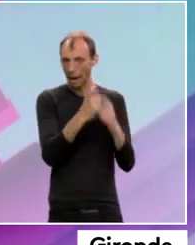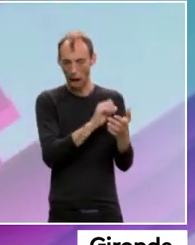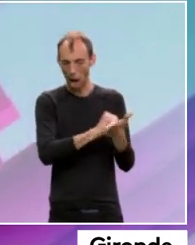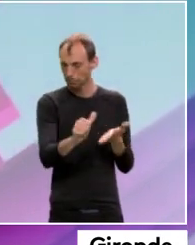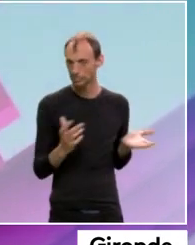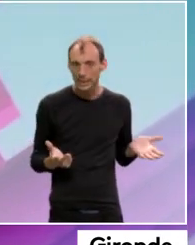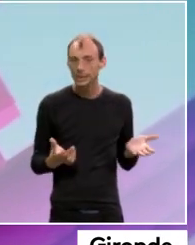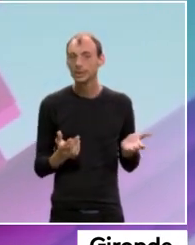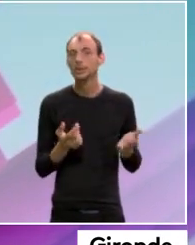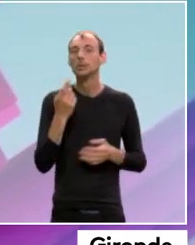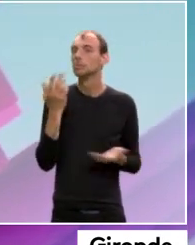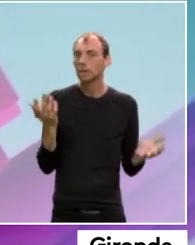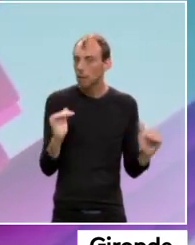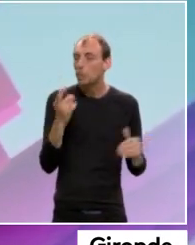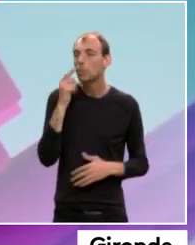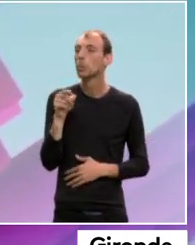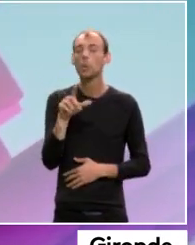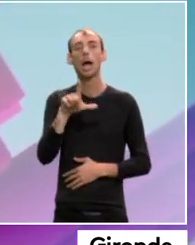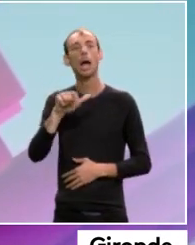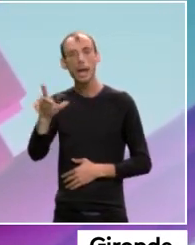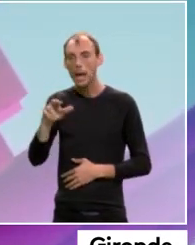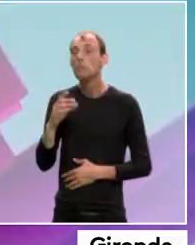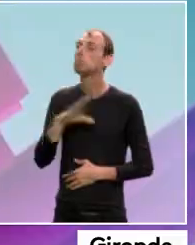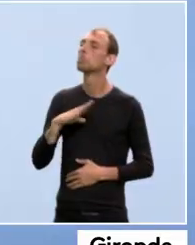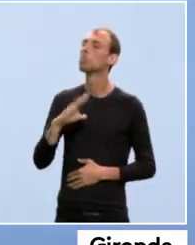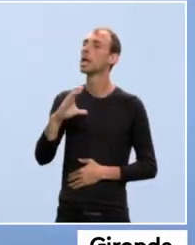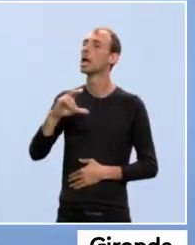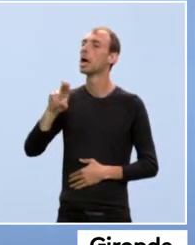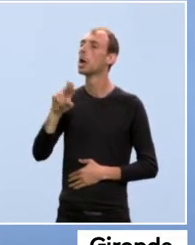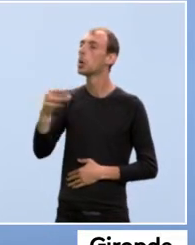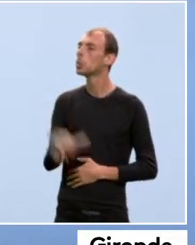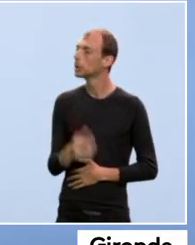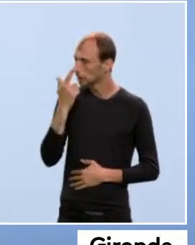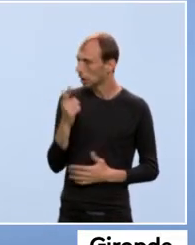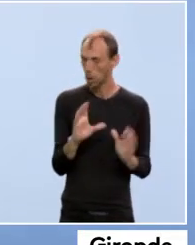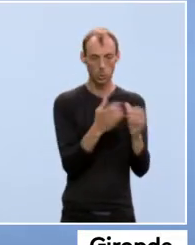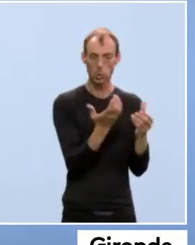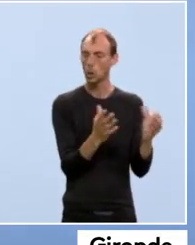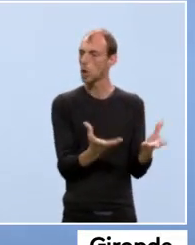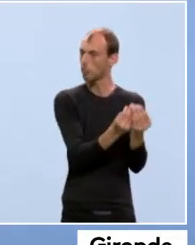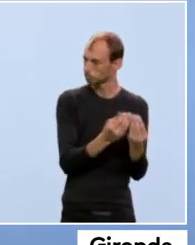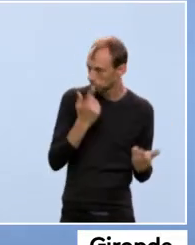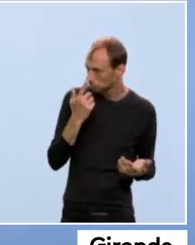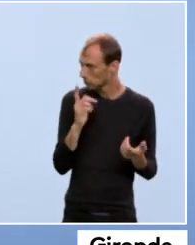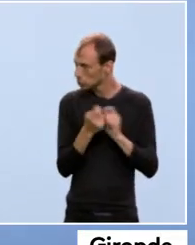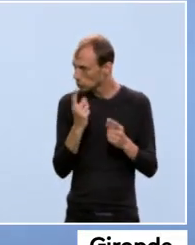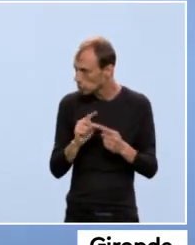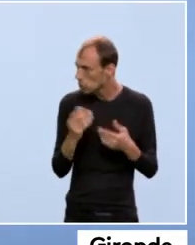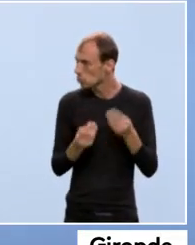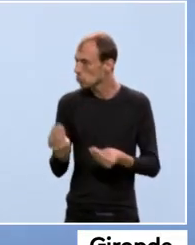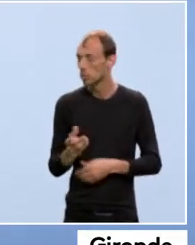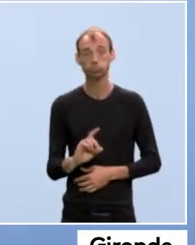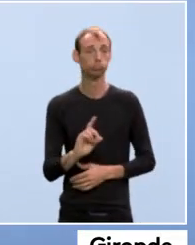pour votre partie la républicain de voir une gauche unie non pour nous ça ne change strictement rien on a une gauche